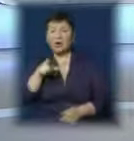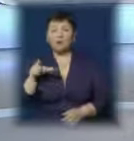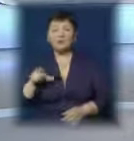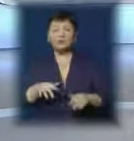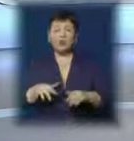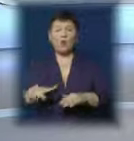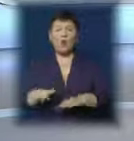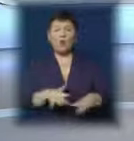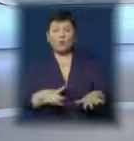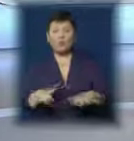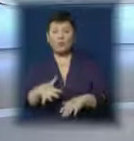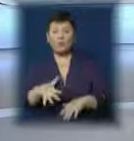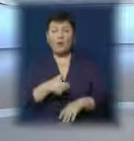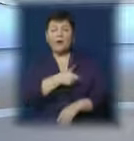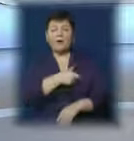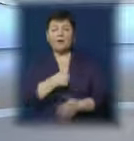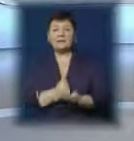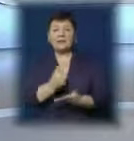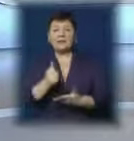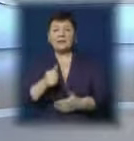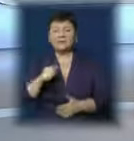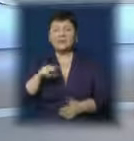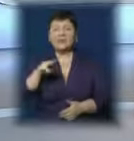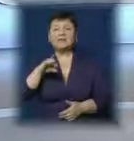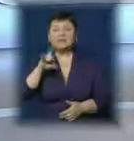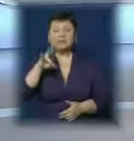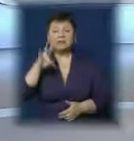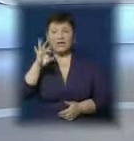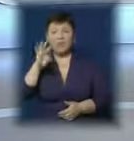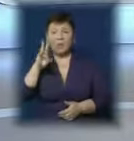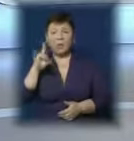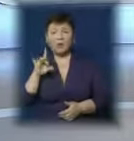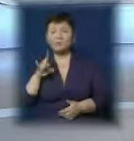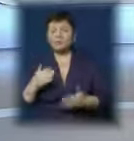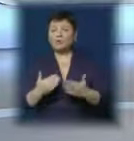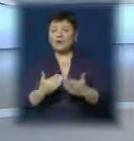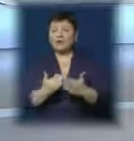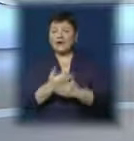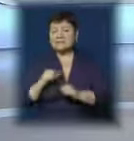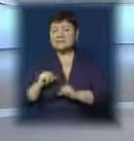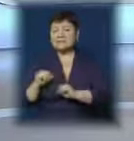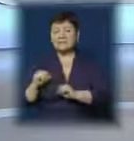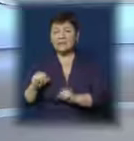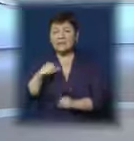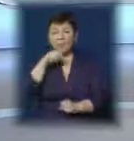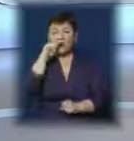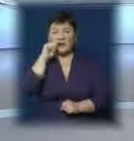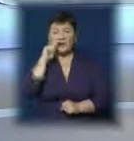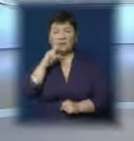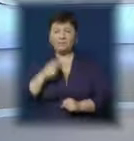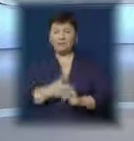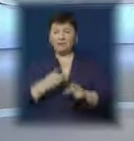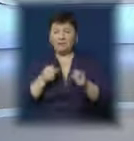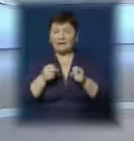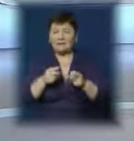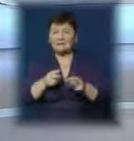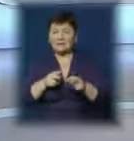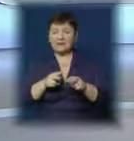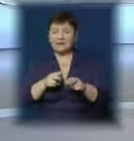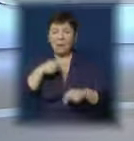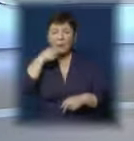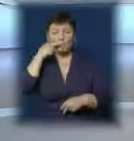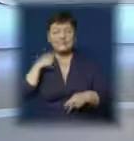руху кандидат у президенти Юлія Тимошенко. Мета новоутвореного органу – захистити країну від агресії російських окупантів.